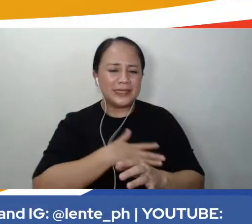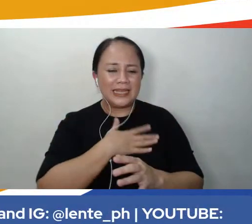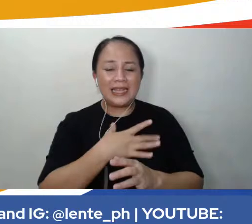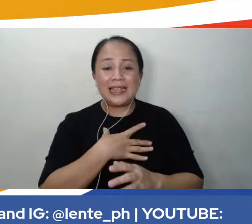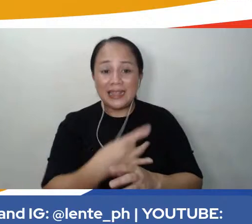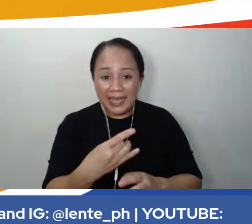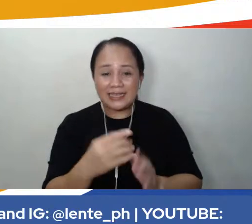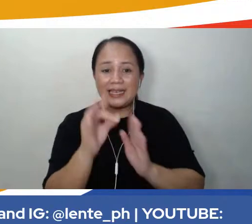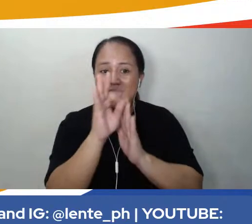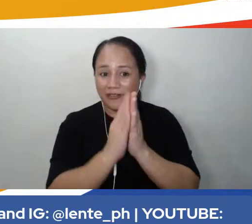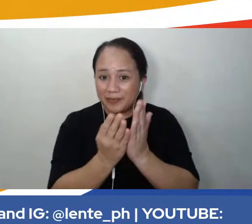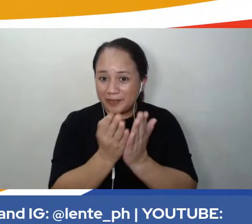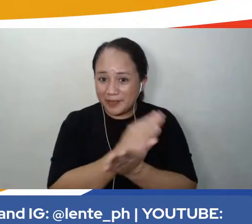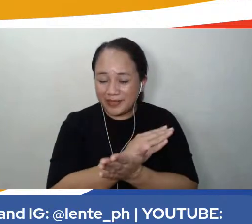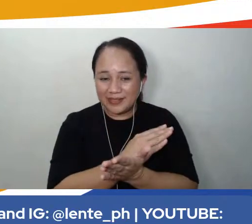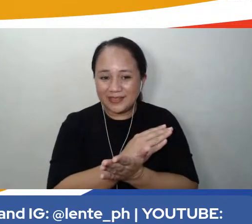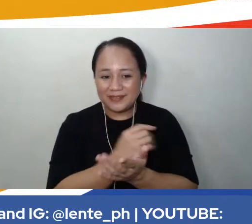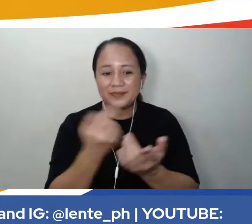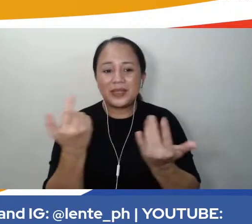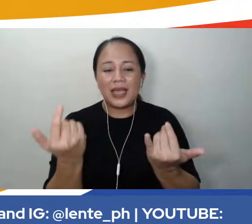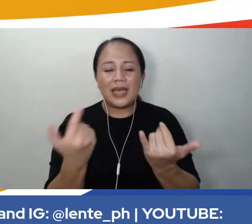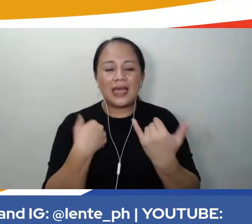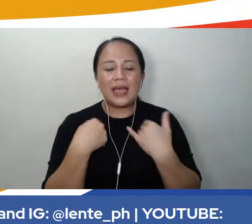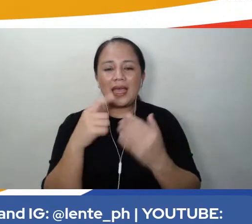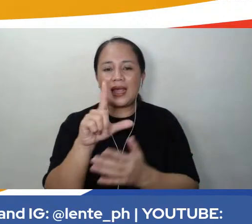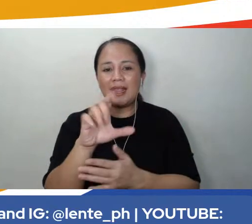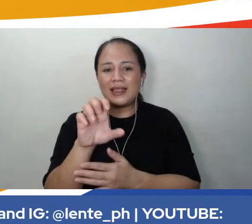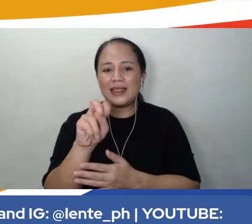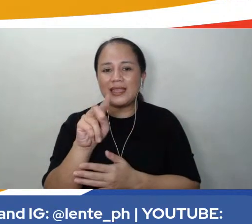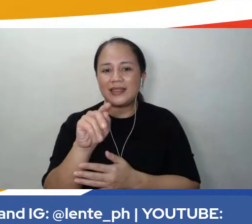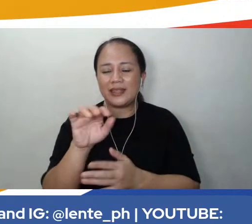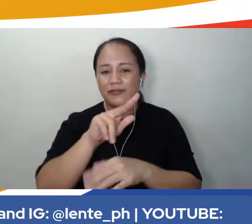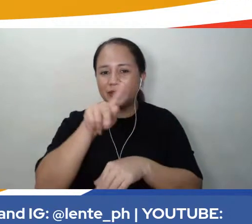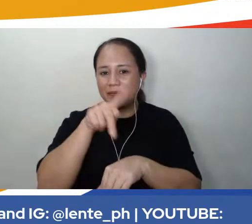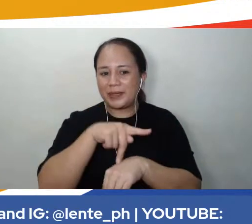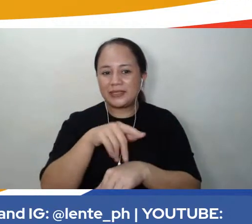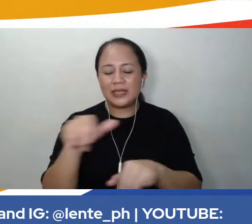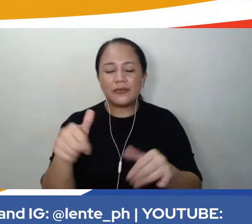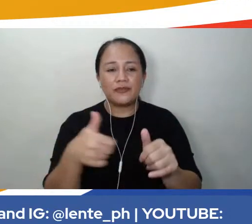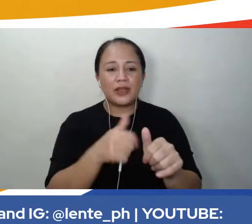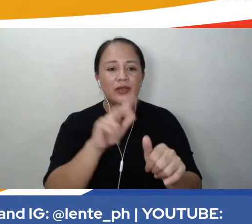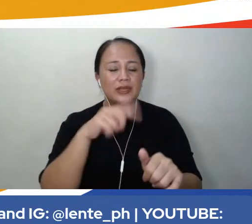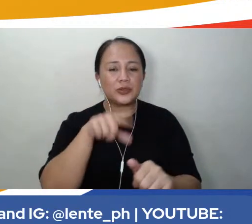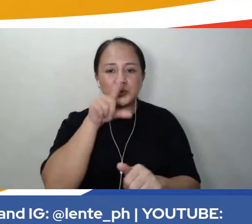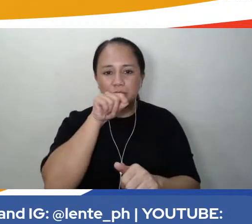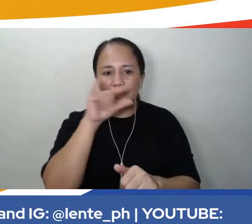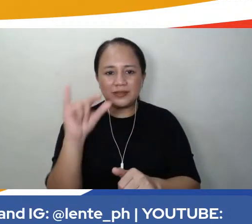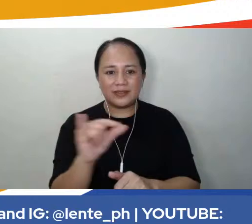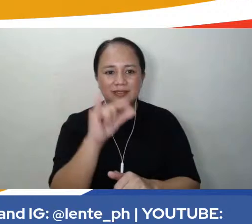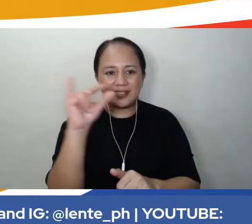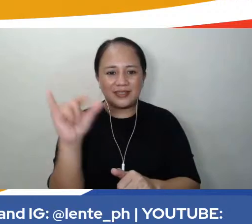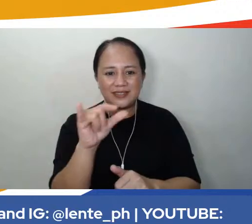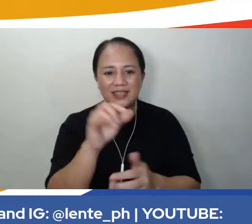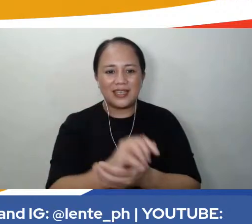Facebook page. That is Lente Philippines. And also follow us on Twitter and Instagram. That's